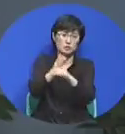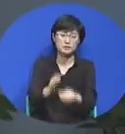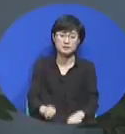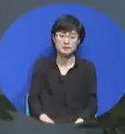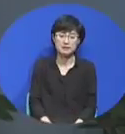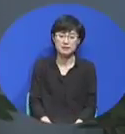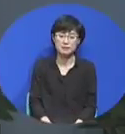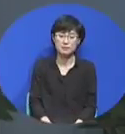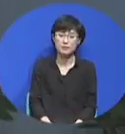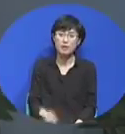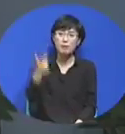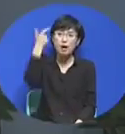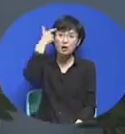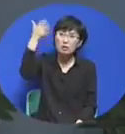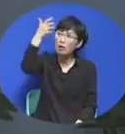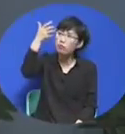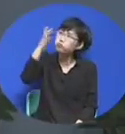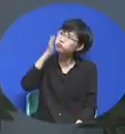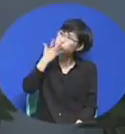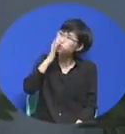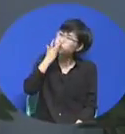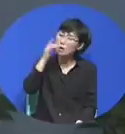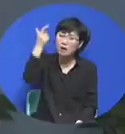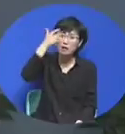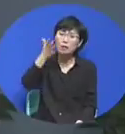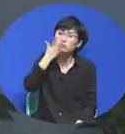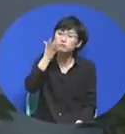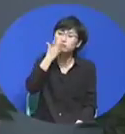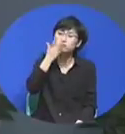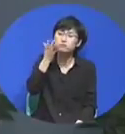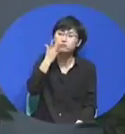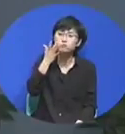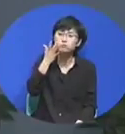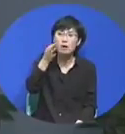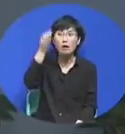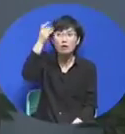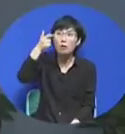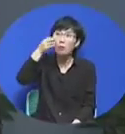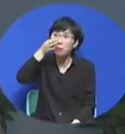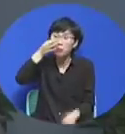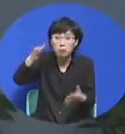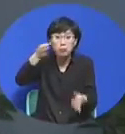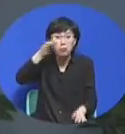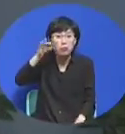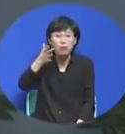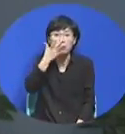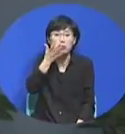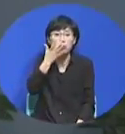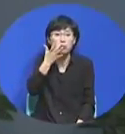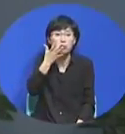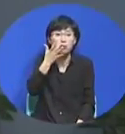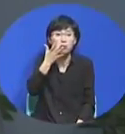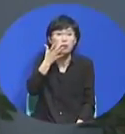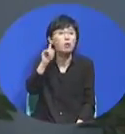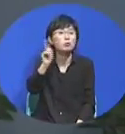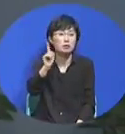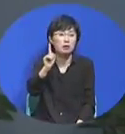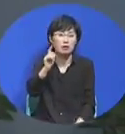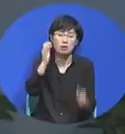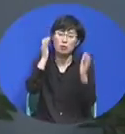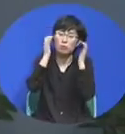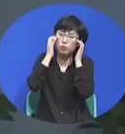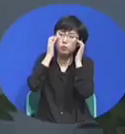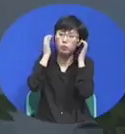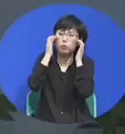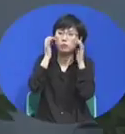them. 그 영적인 사실을 모르니까 본 적이 없어요. They don't know the spiritual facts. They've never seen it at all. 자, 저는요. 전도